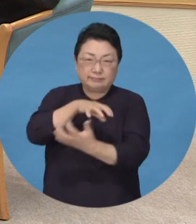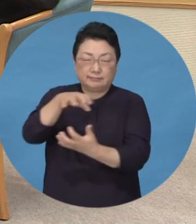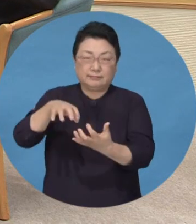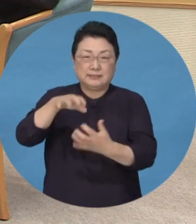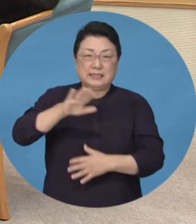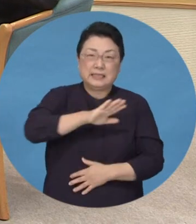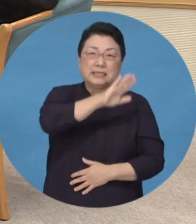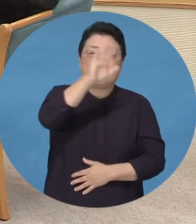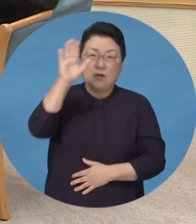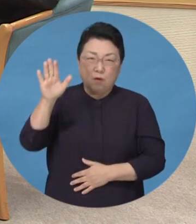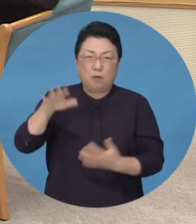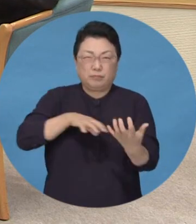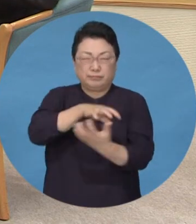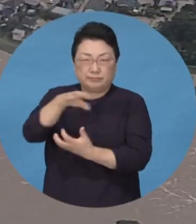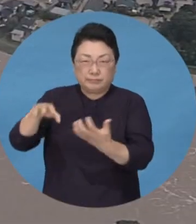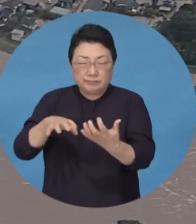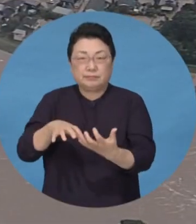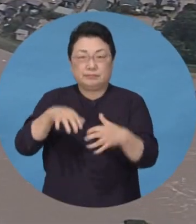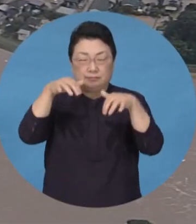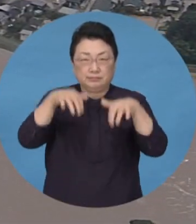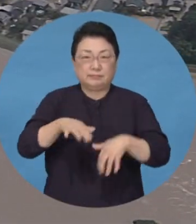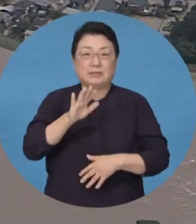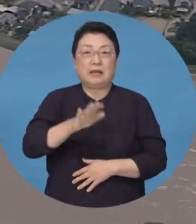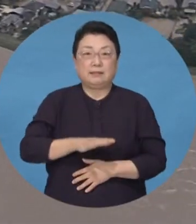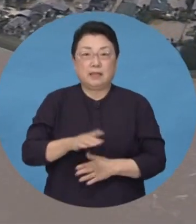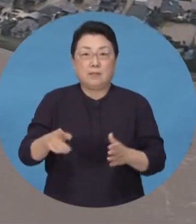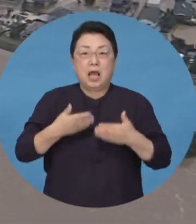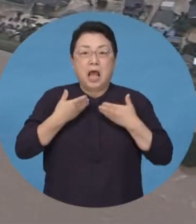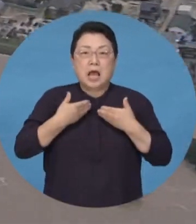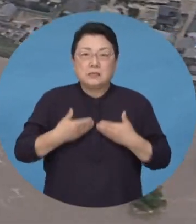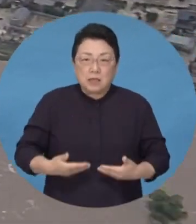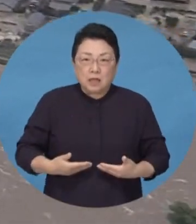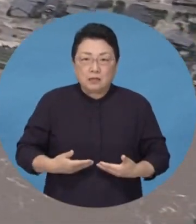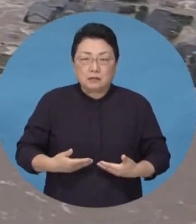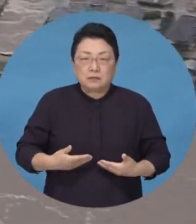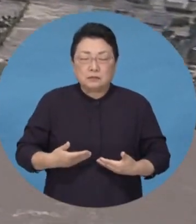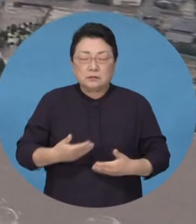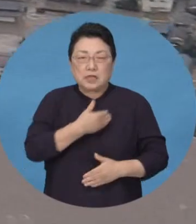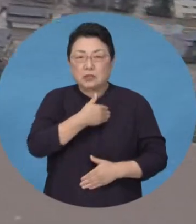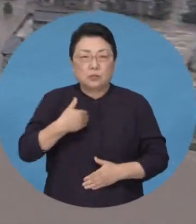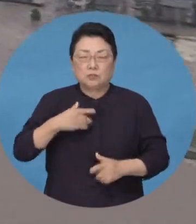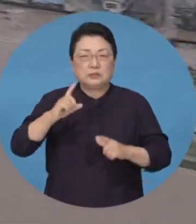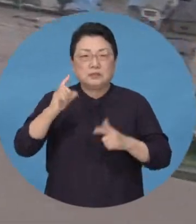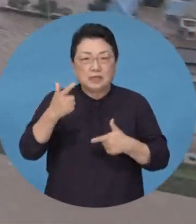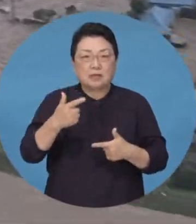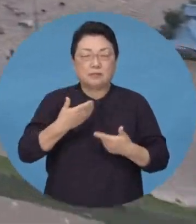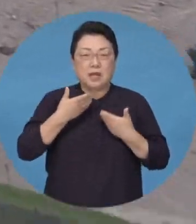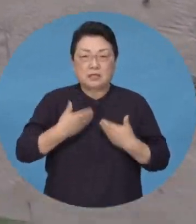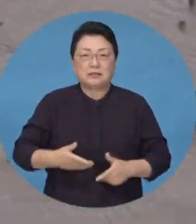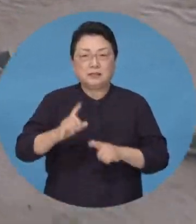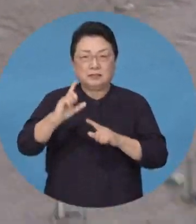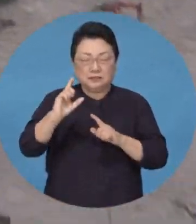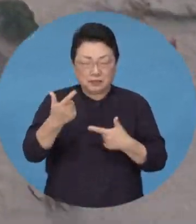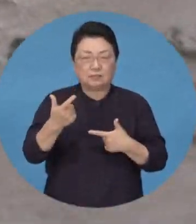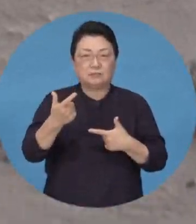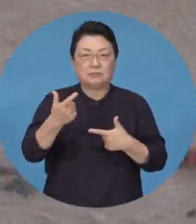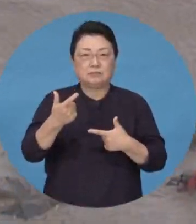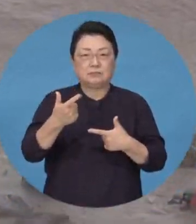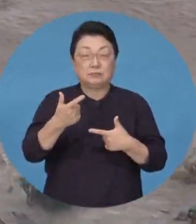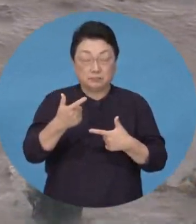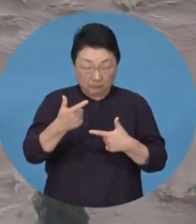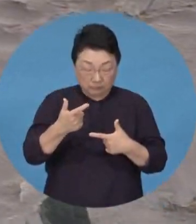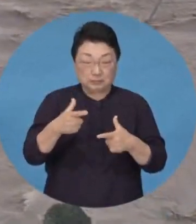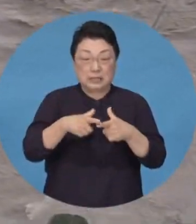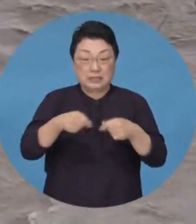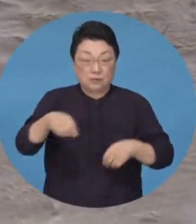最近の気候変動の中でこれまで安全だと言われたものがこうそうではない時代馬をほかの地域で日本